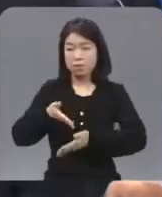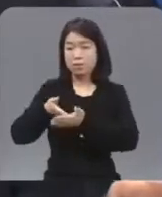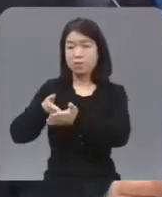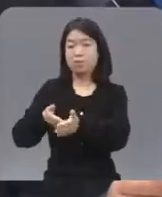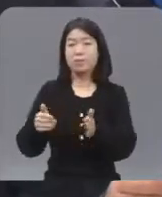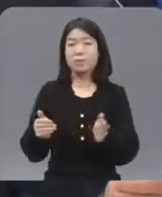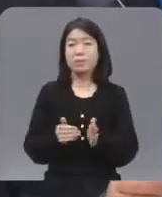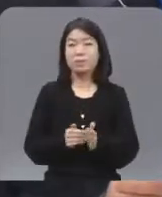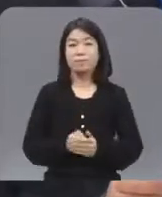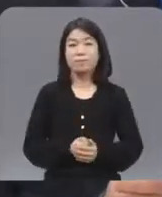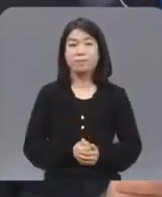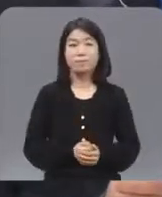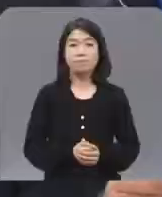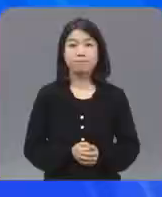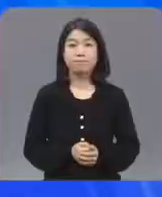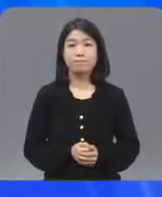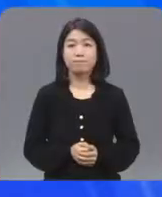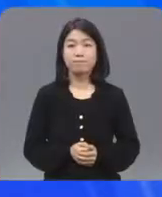촉구했습니다.